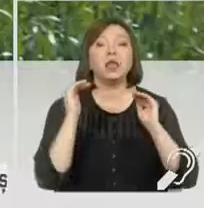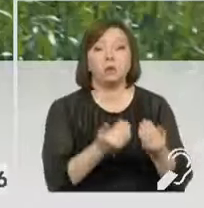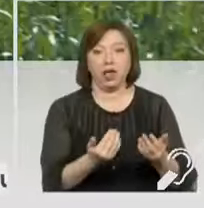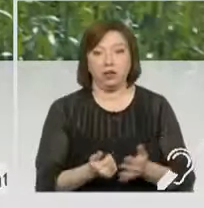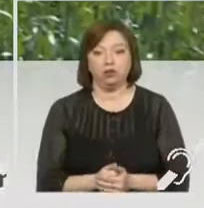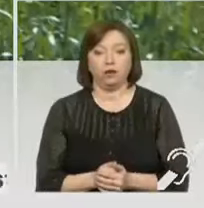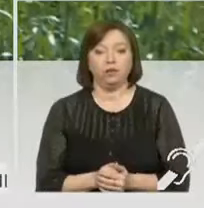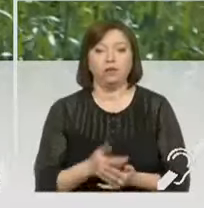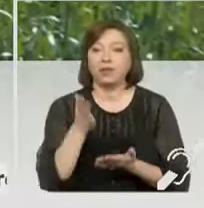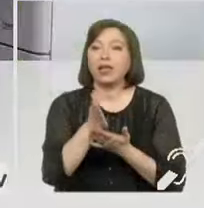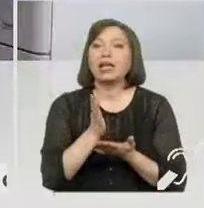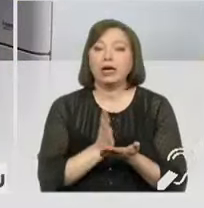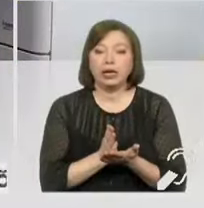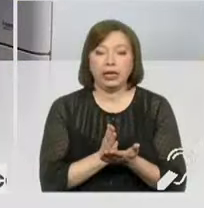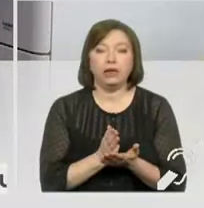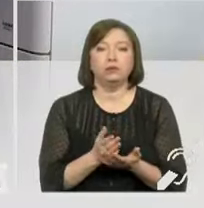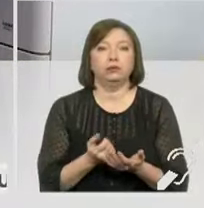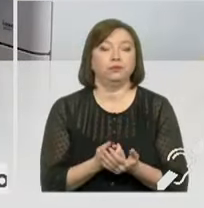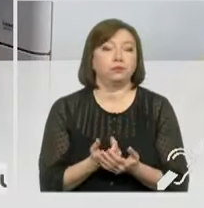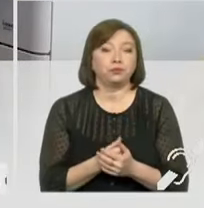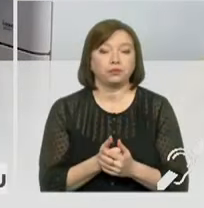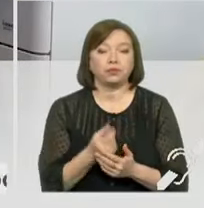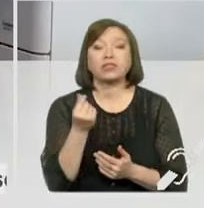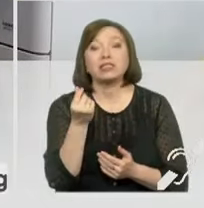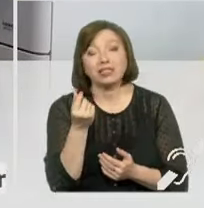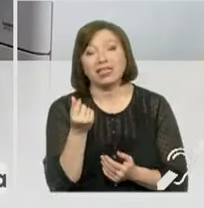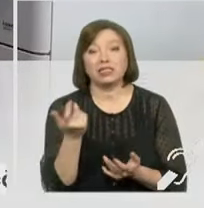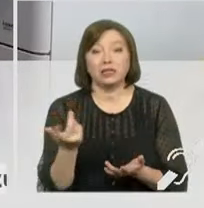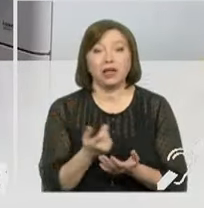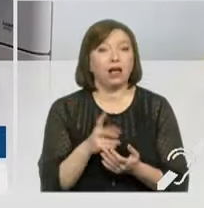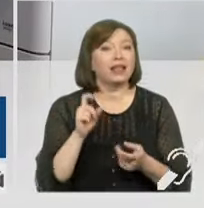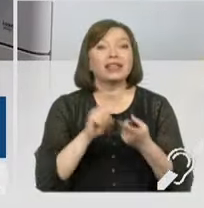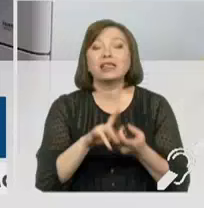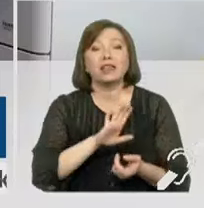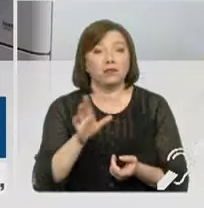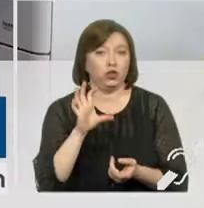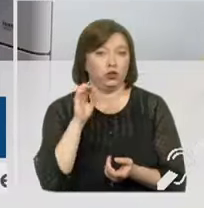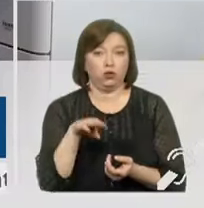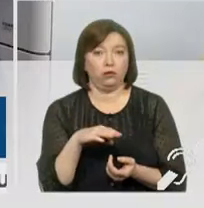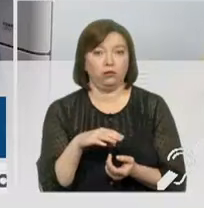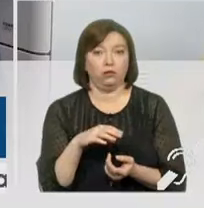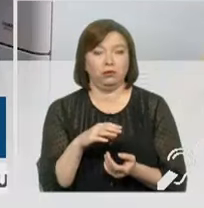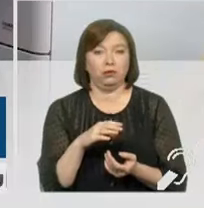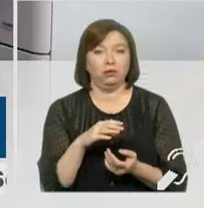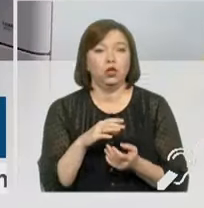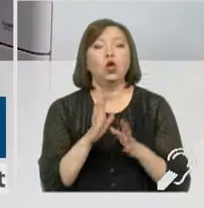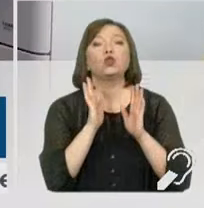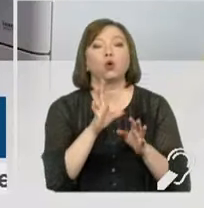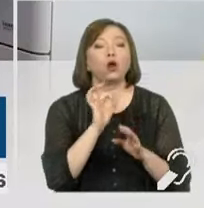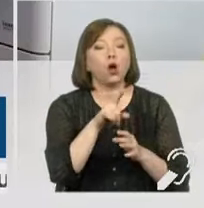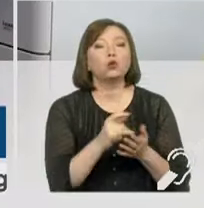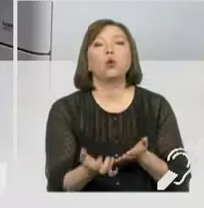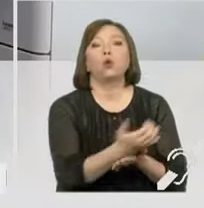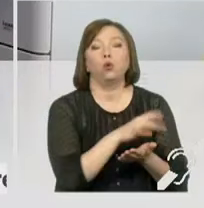mai mică. Până prețurile, în principiu, ele nu depind de direct doar de